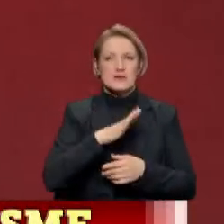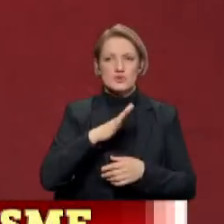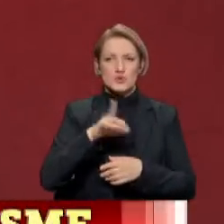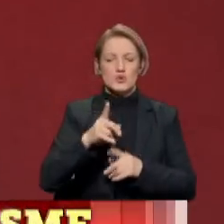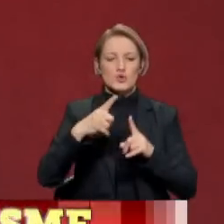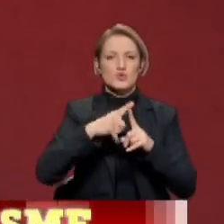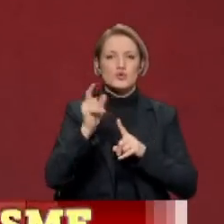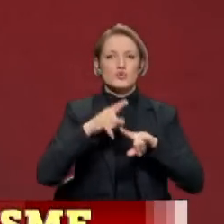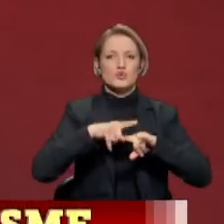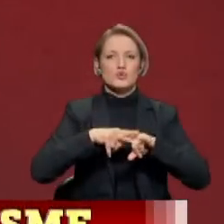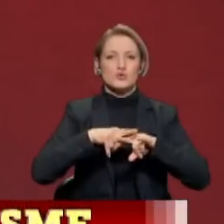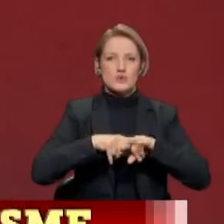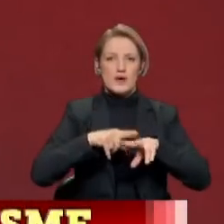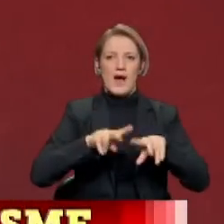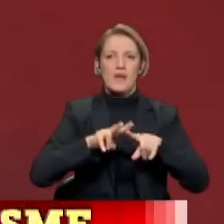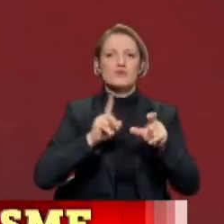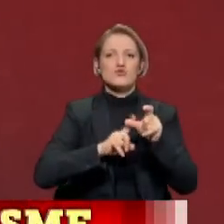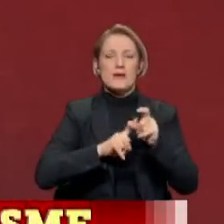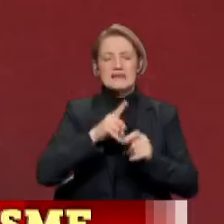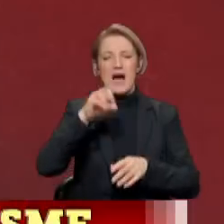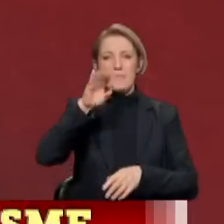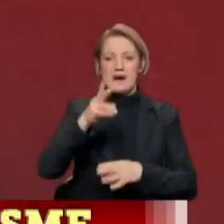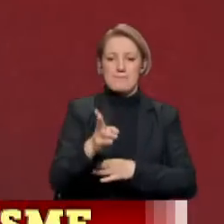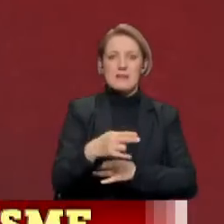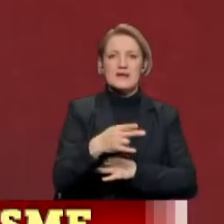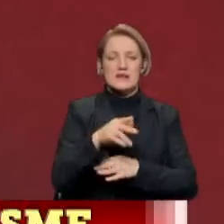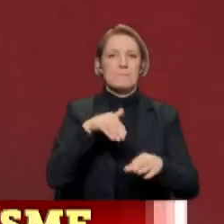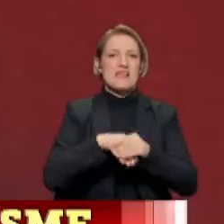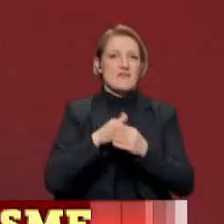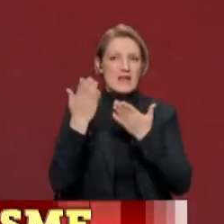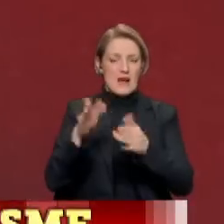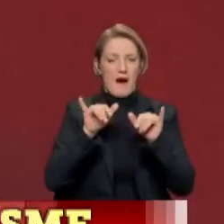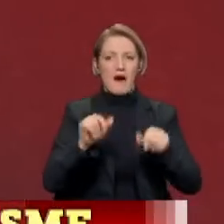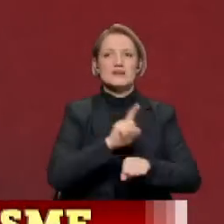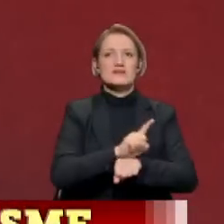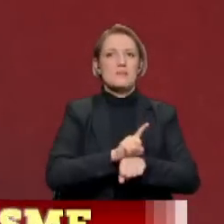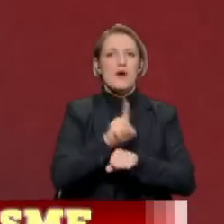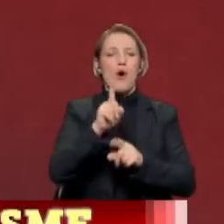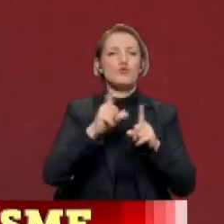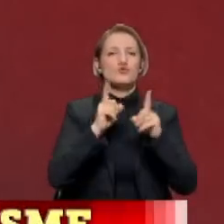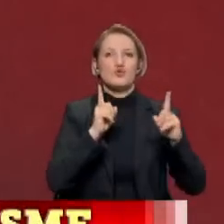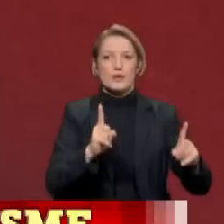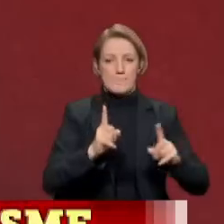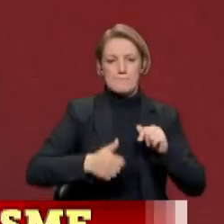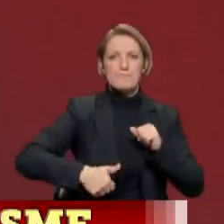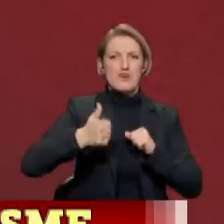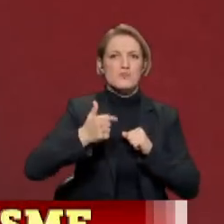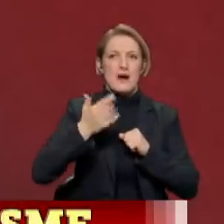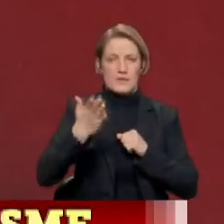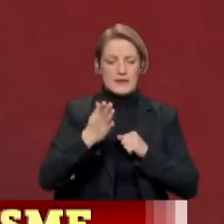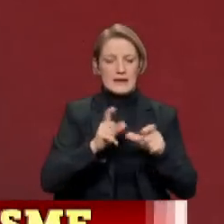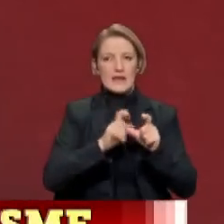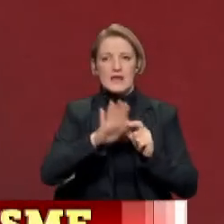Çömez, 22. dönem AK Parti Balıkesir Milletvekili ve aynı zamanda o dönem tabii başbakandı,